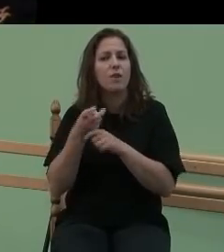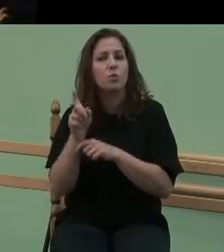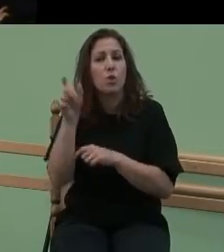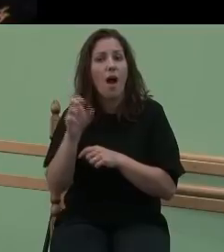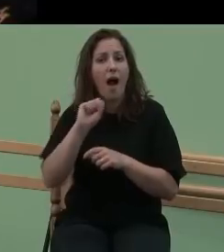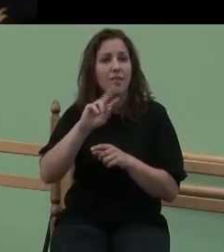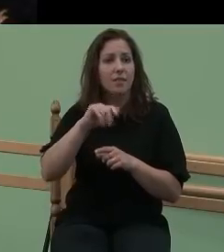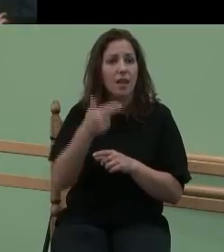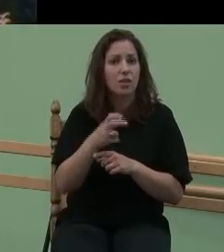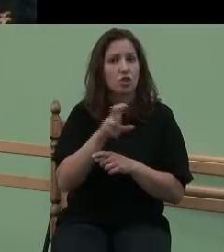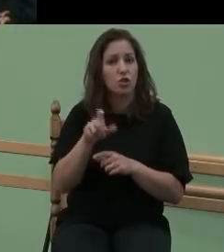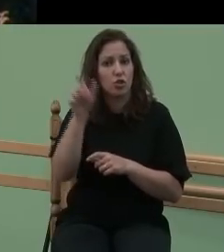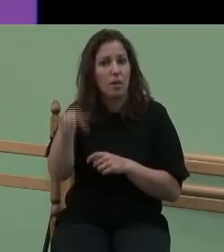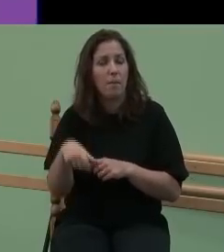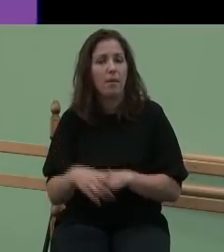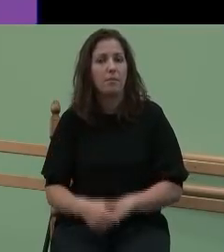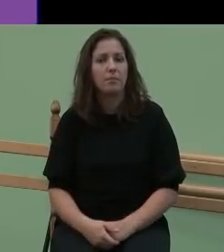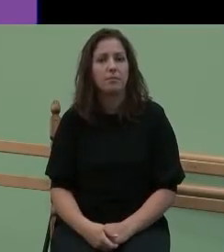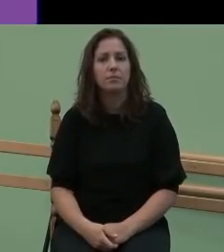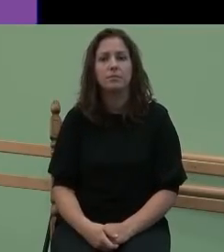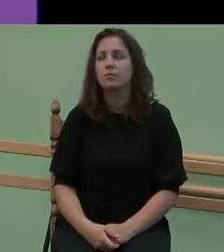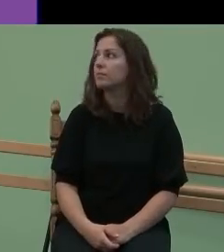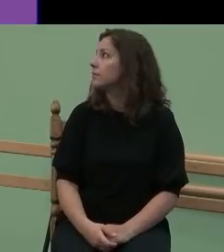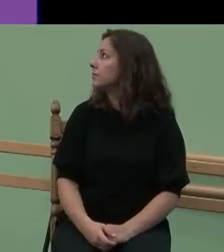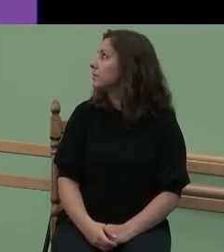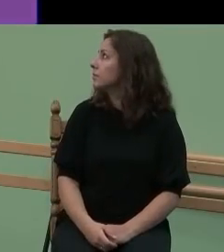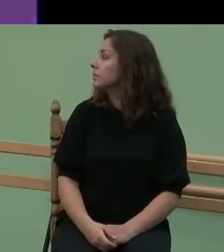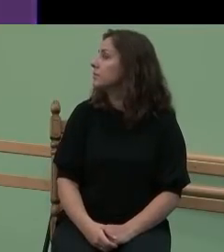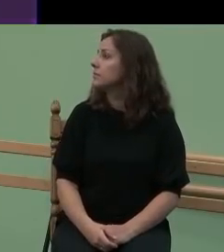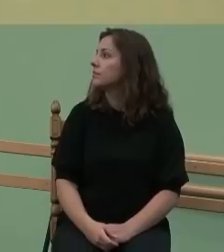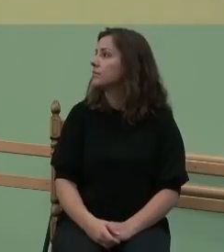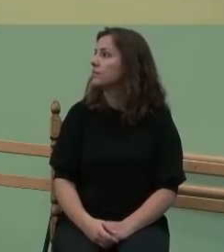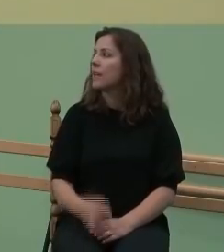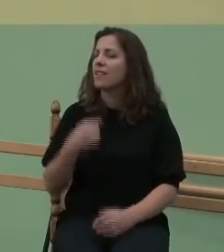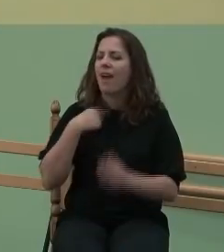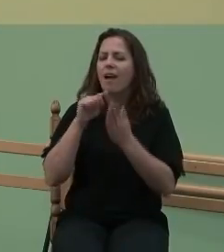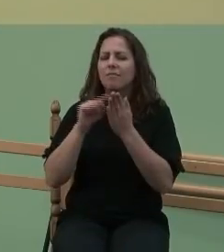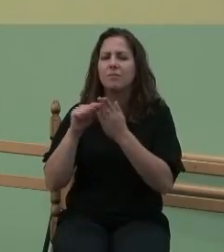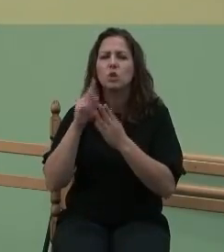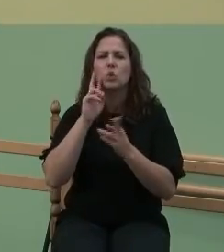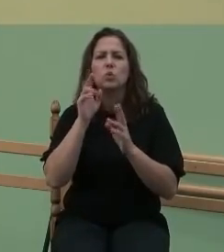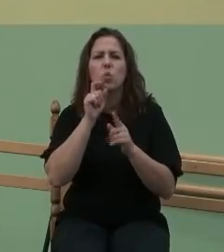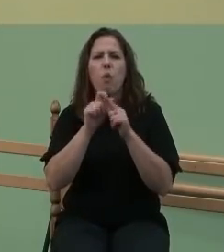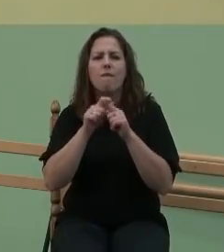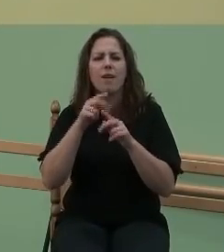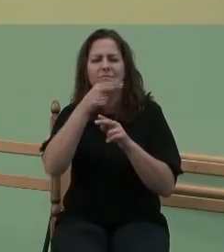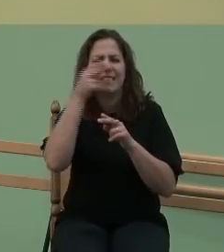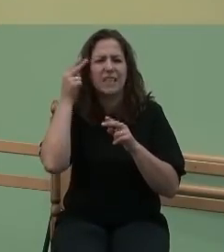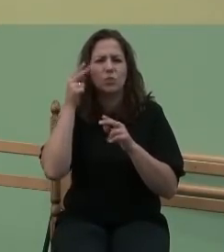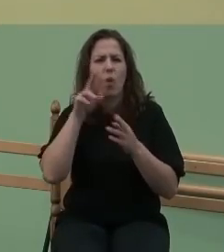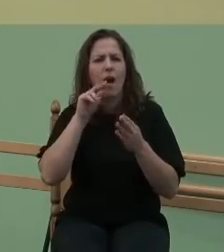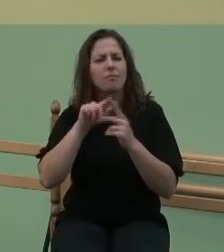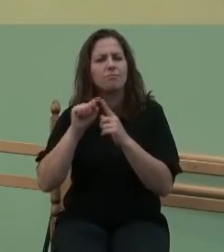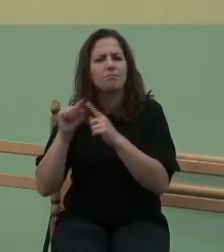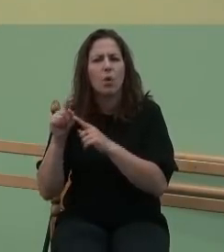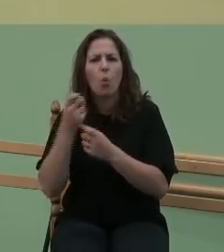Adriana czy ciebie? Wypiekanie to ja. Ja wypikałam te słowa, które tam padają w pełnej okazałości. Pan